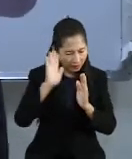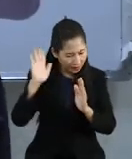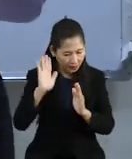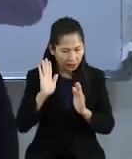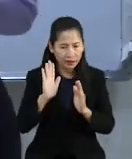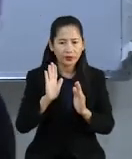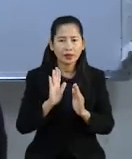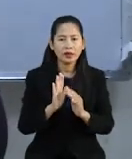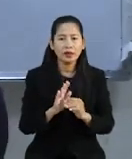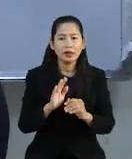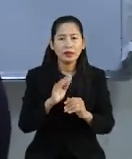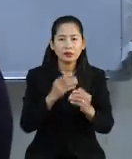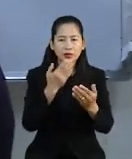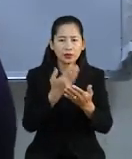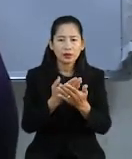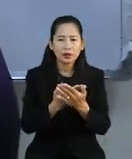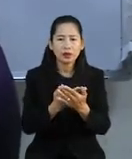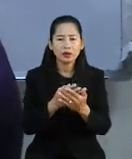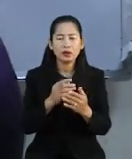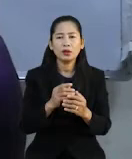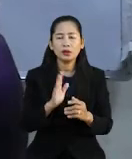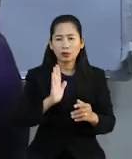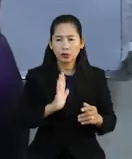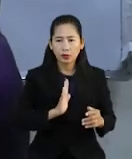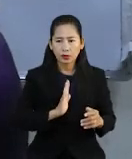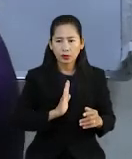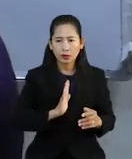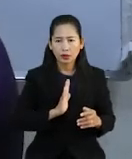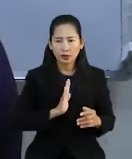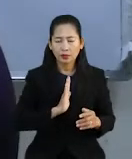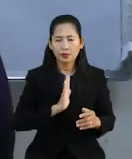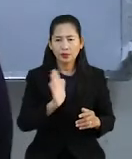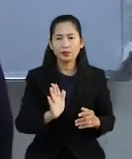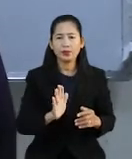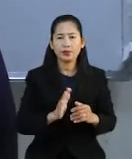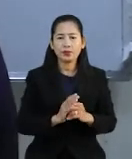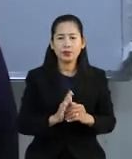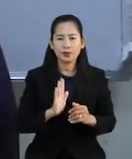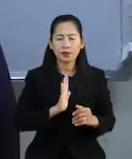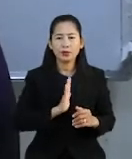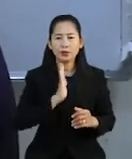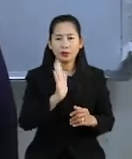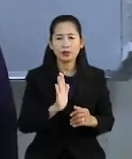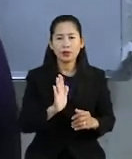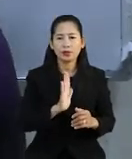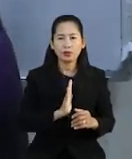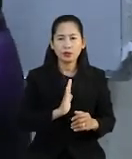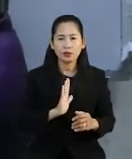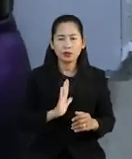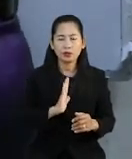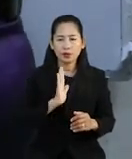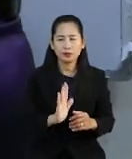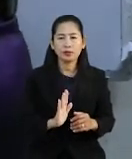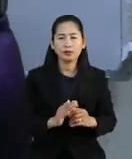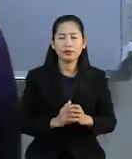ấy con chà cái áo chung mô thà xâm nuốn cua xâm nó con á chà xâm nuốn cua xâm